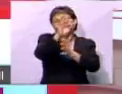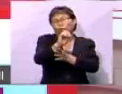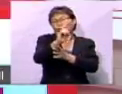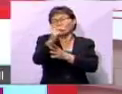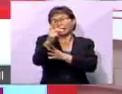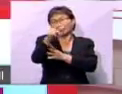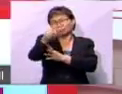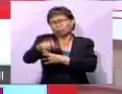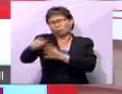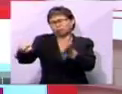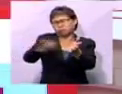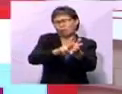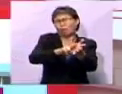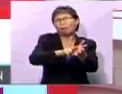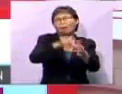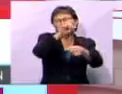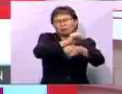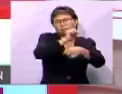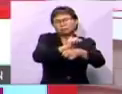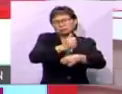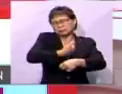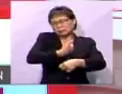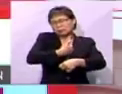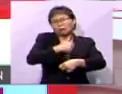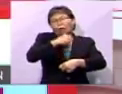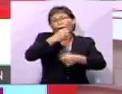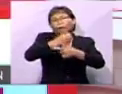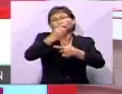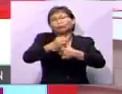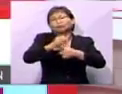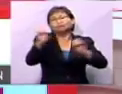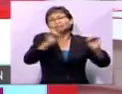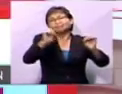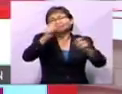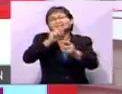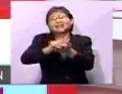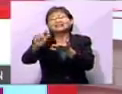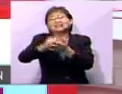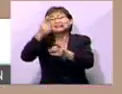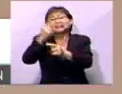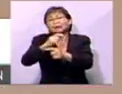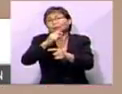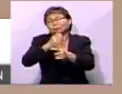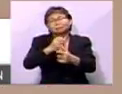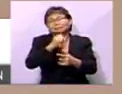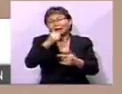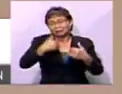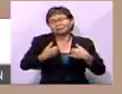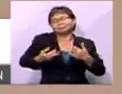90,000 individu yang bekerja sendiri atau tidak mempunyai pendapatan tetap.